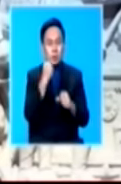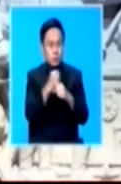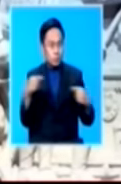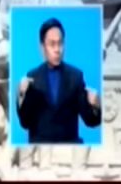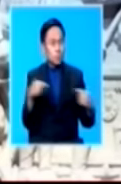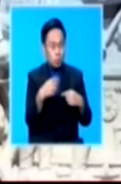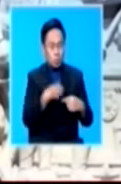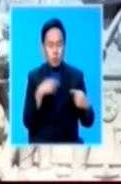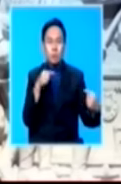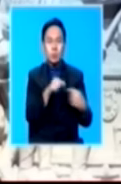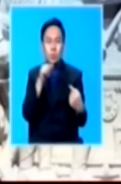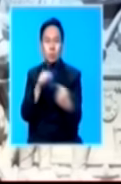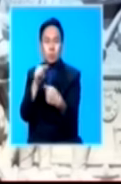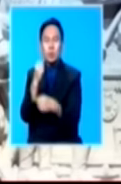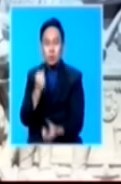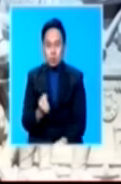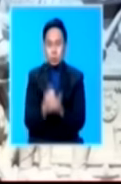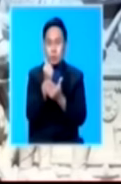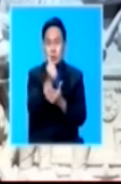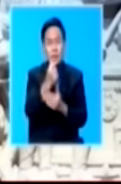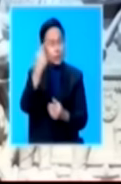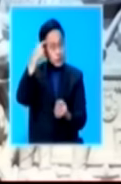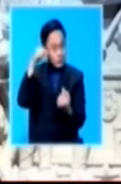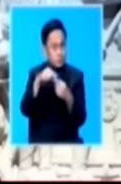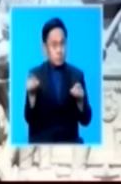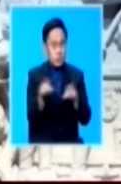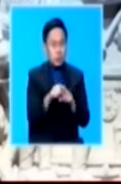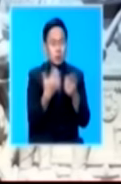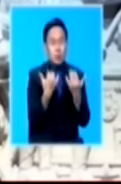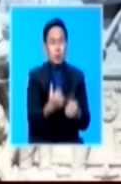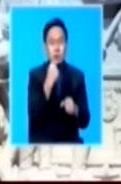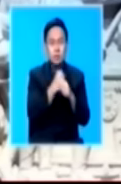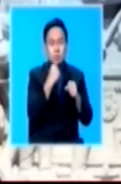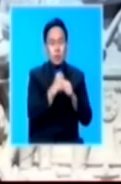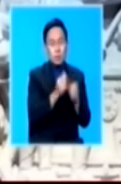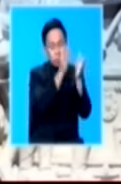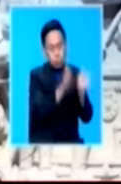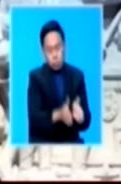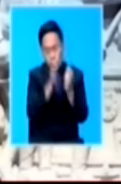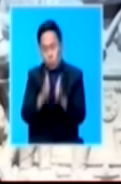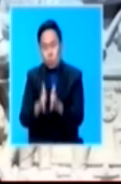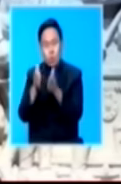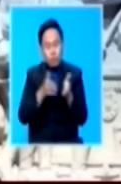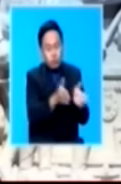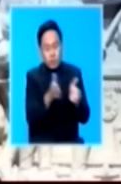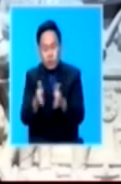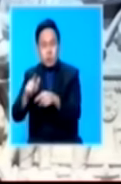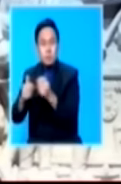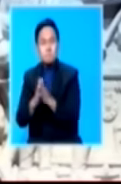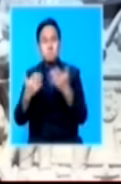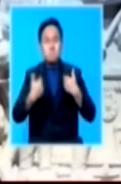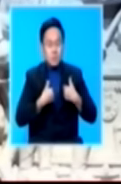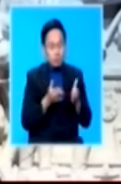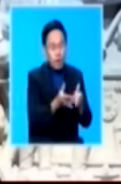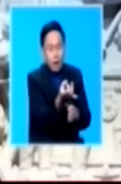ชนธุรกิจด้วยท่านต้องมองในมุมนี้นะครับเพราะท่านมีตั้งหลายแท่งงานในการทำงานซึ่งผลิตคนออกมาแต่ละอย่าง